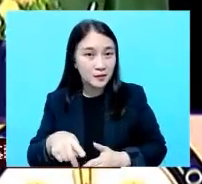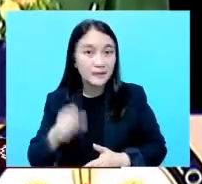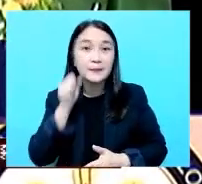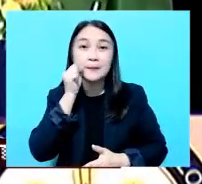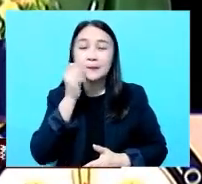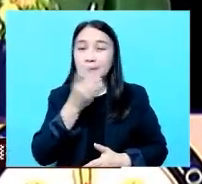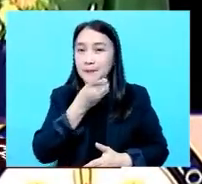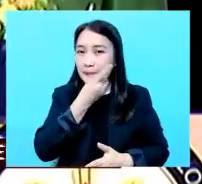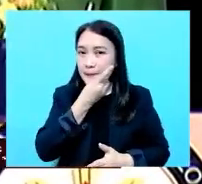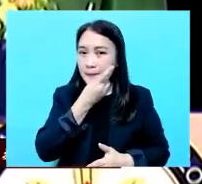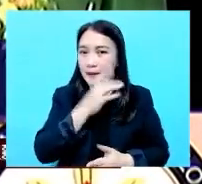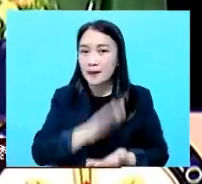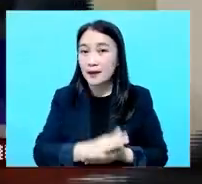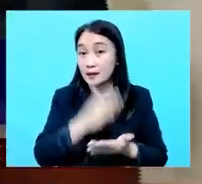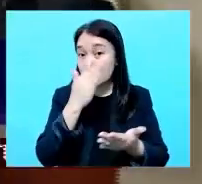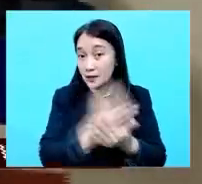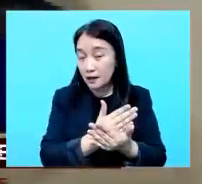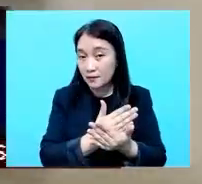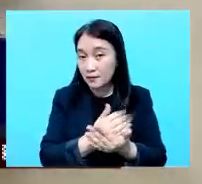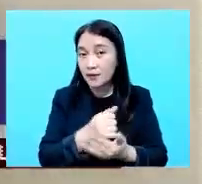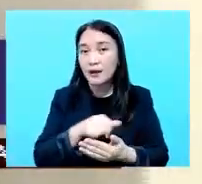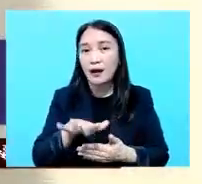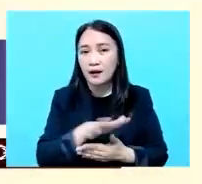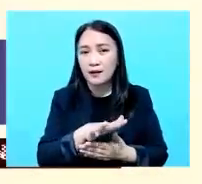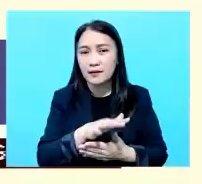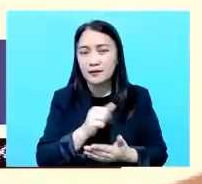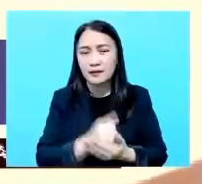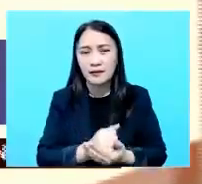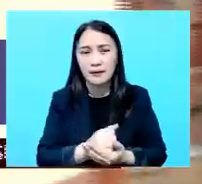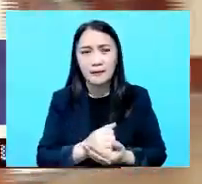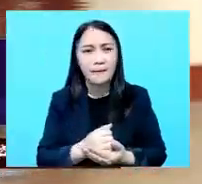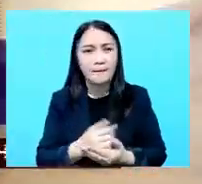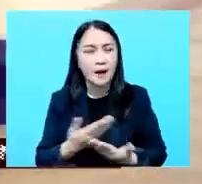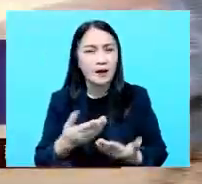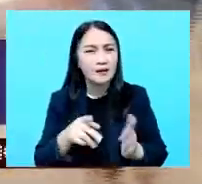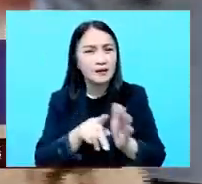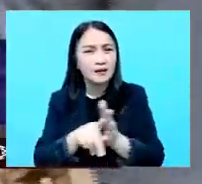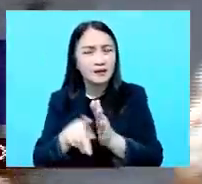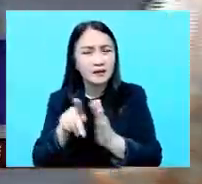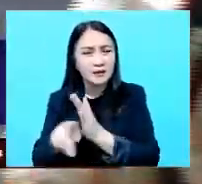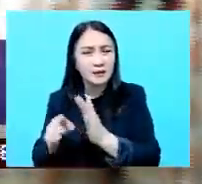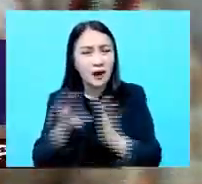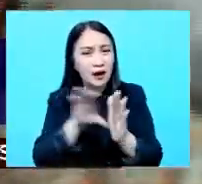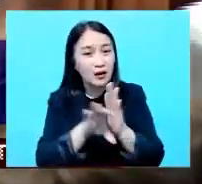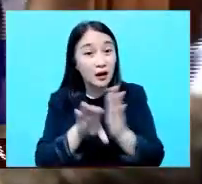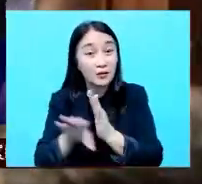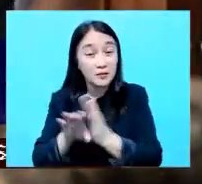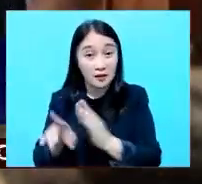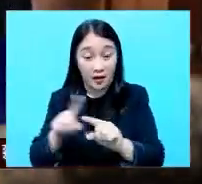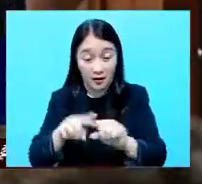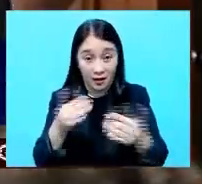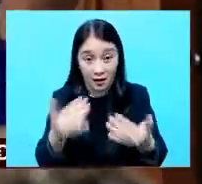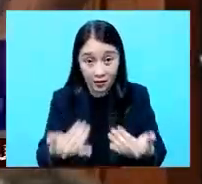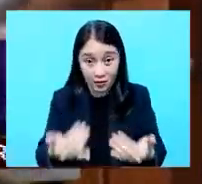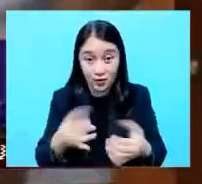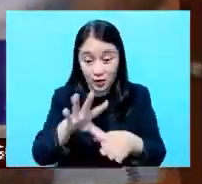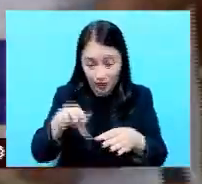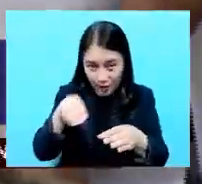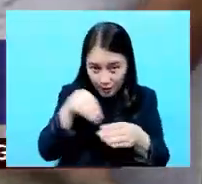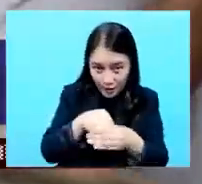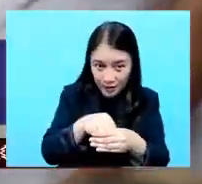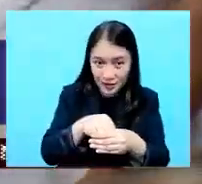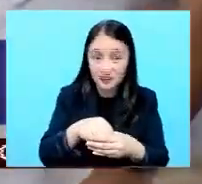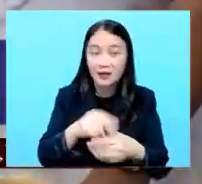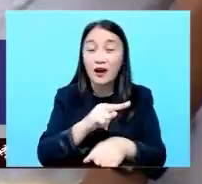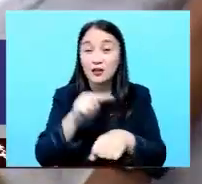sa insurgency sa Pilipinas. Ngayong araw kasi, formal na siyang sumali sa National Task Force to End Local Communist